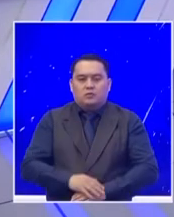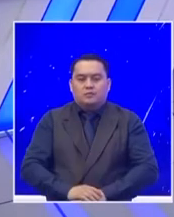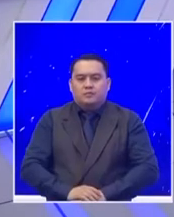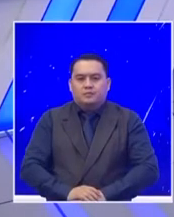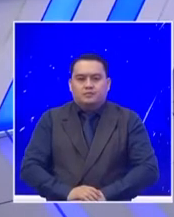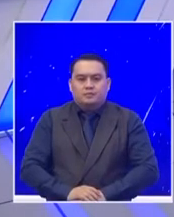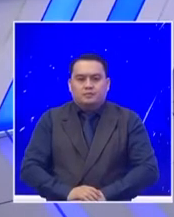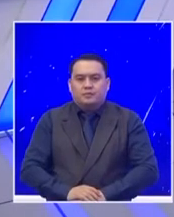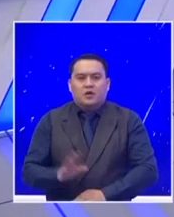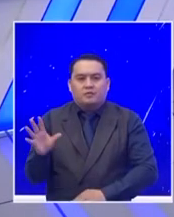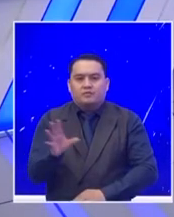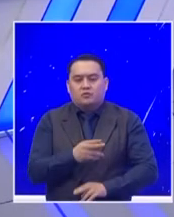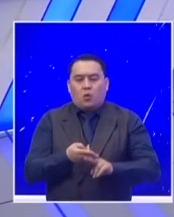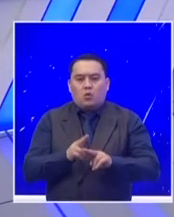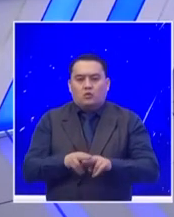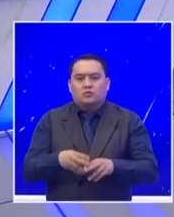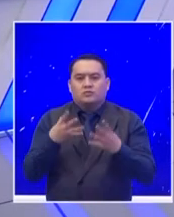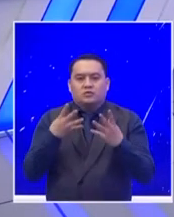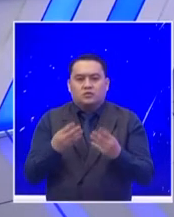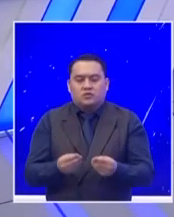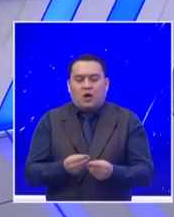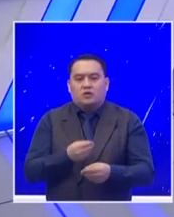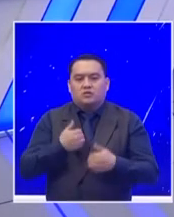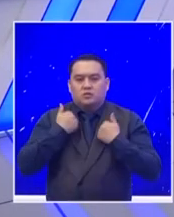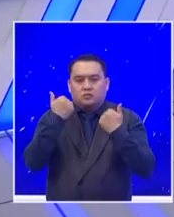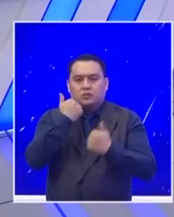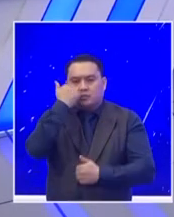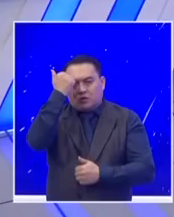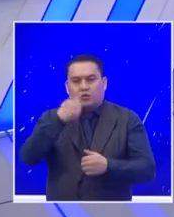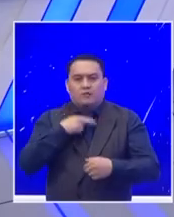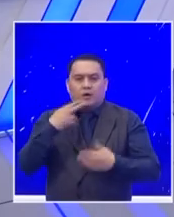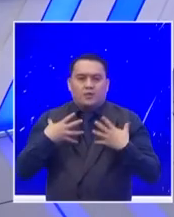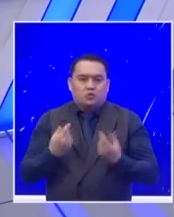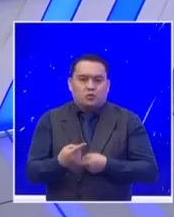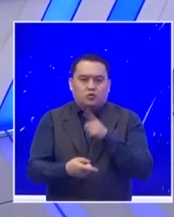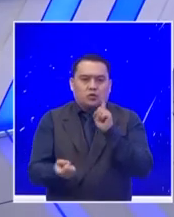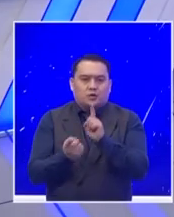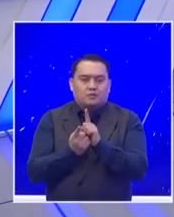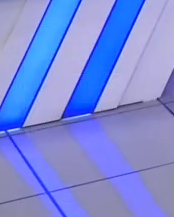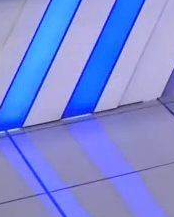Это были все новости к этому часу. Спасибо за внимание. Приятных выходных.